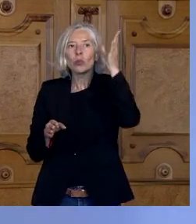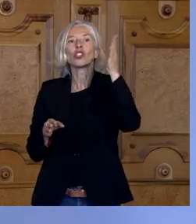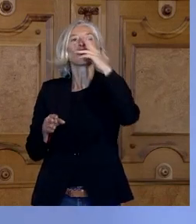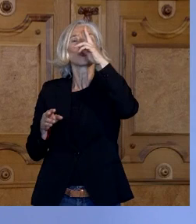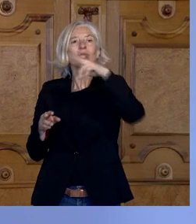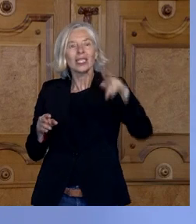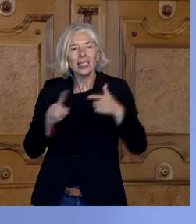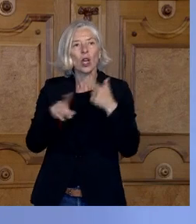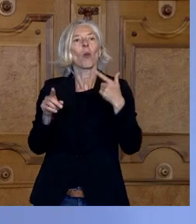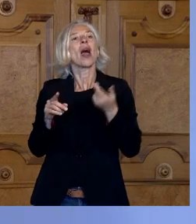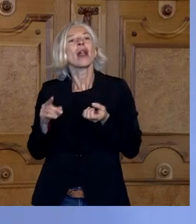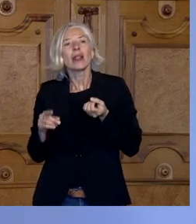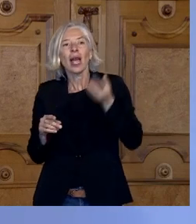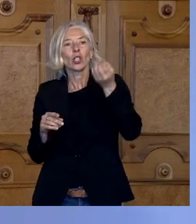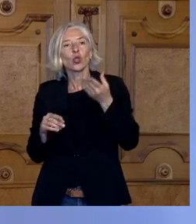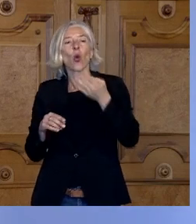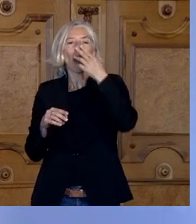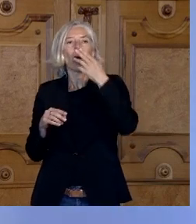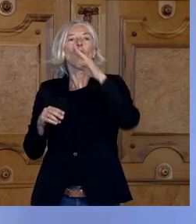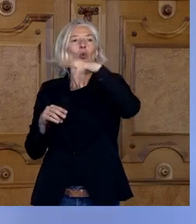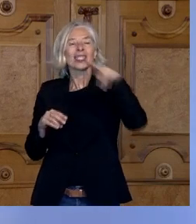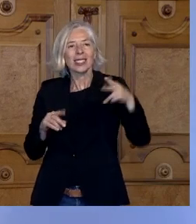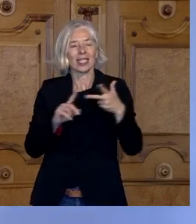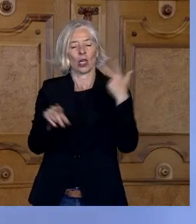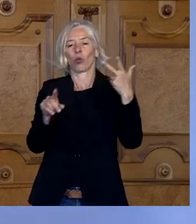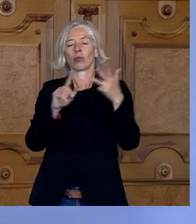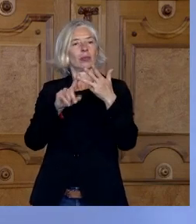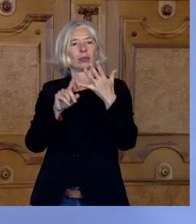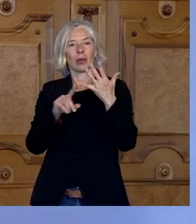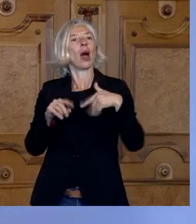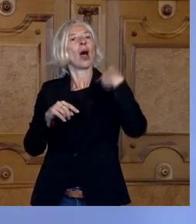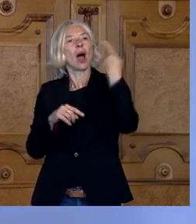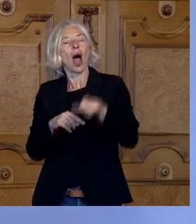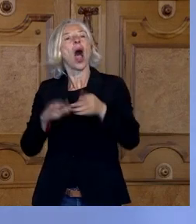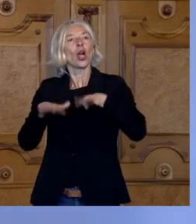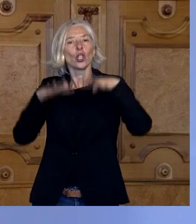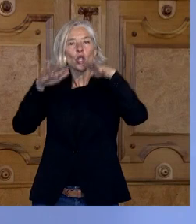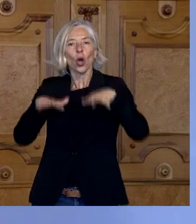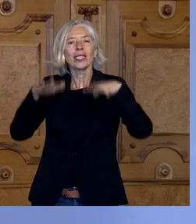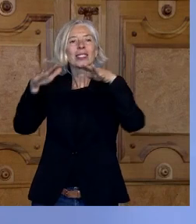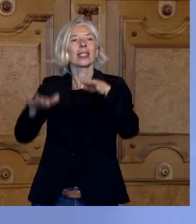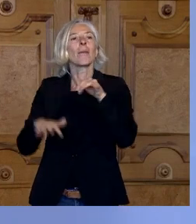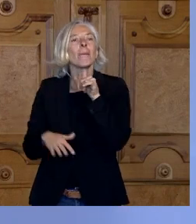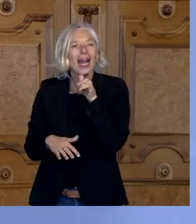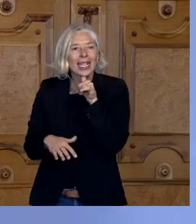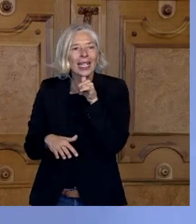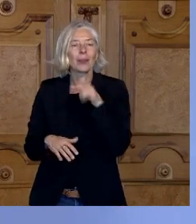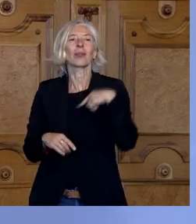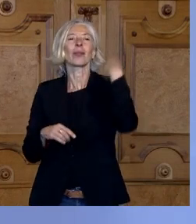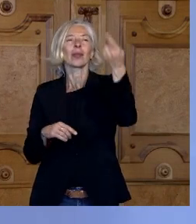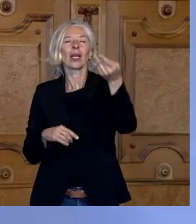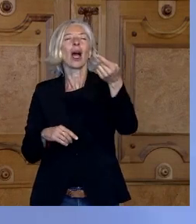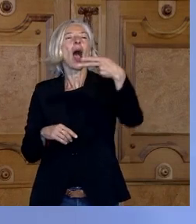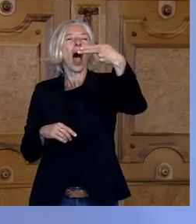Das Mozarthaus wird am 19. Mai eröffnen bei H2. Und der neuen Galerie wissen wir noch nicht ganz